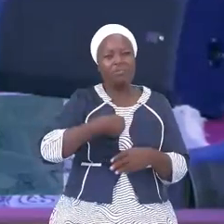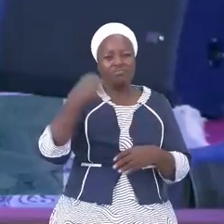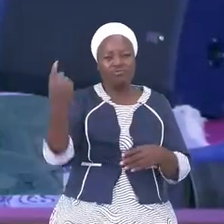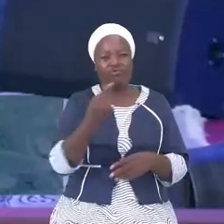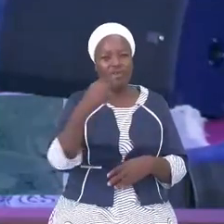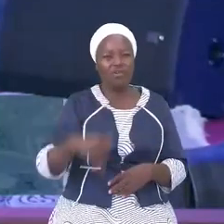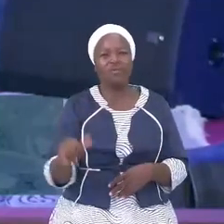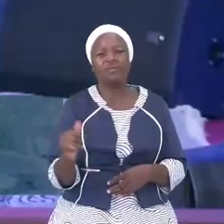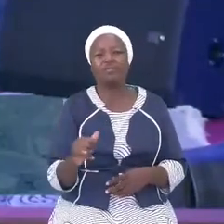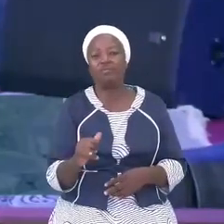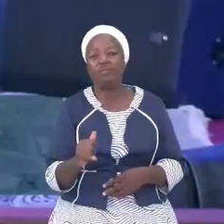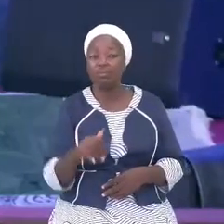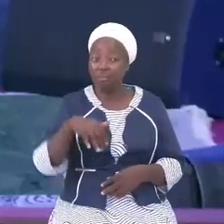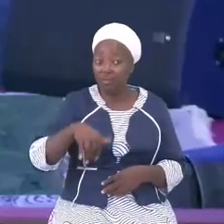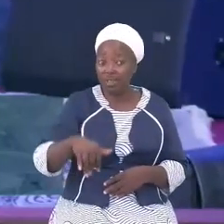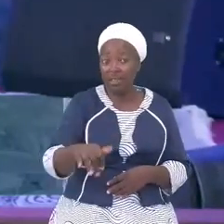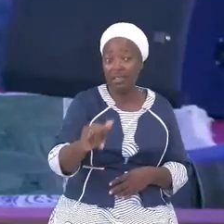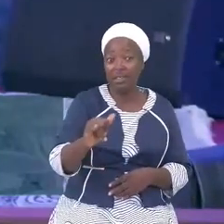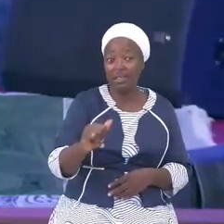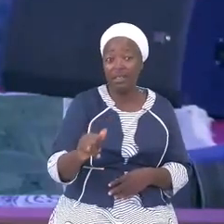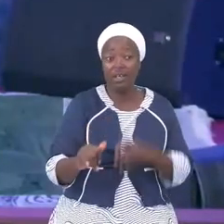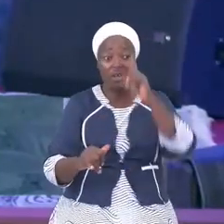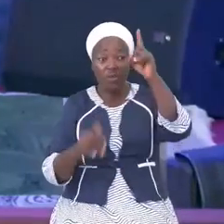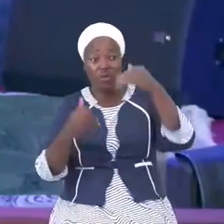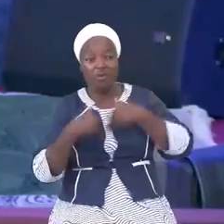Mais tu m'as fait remonter.